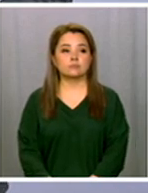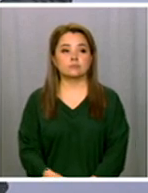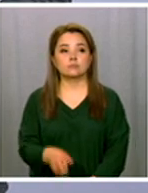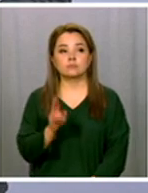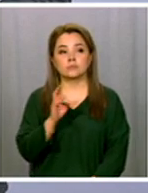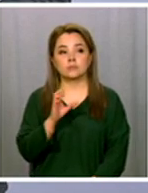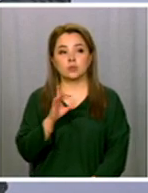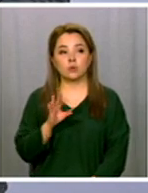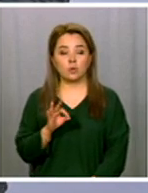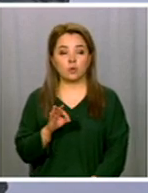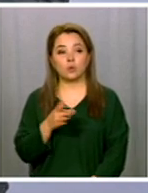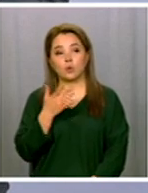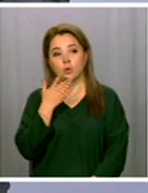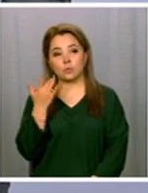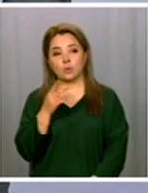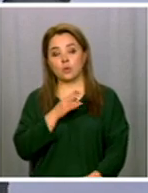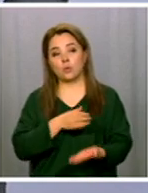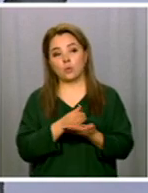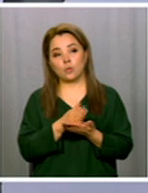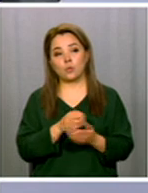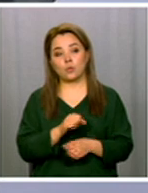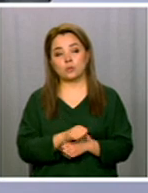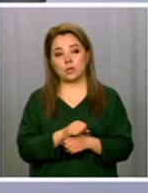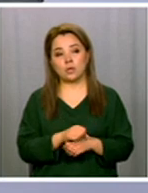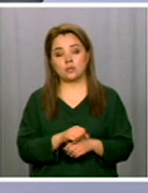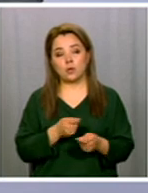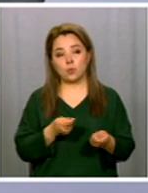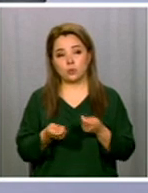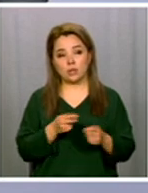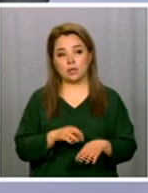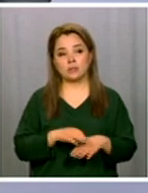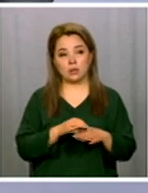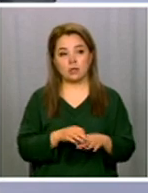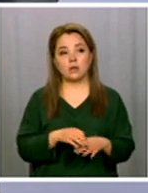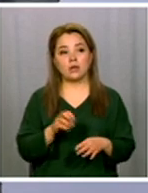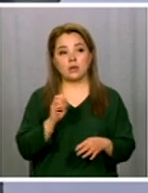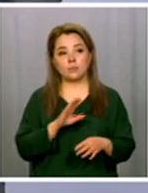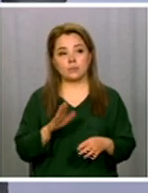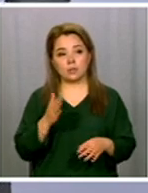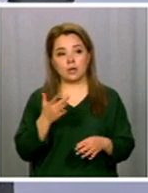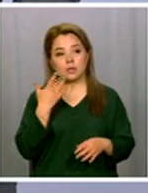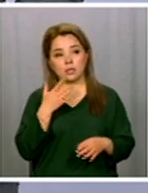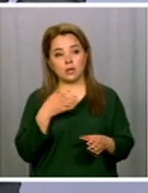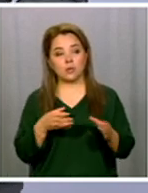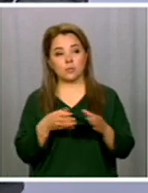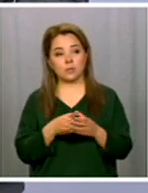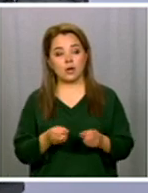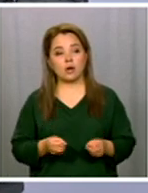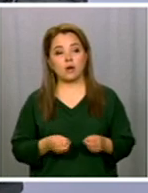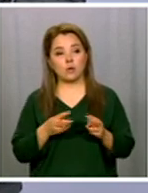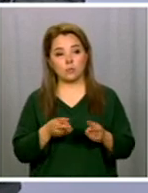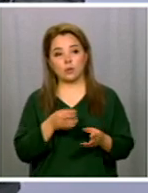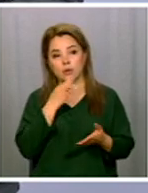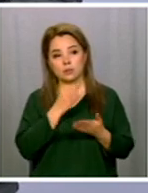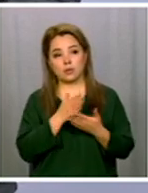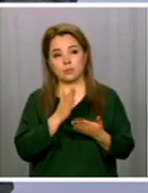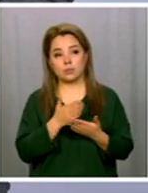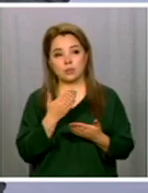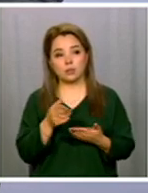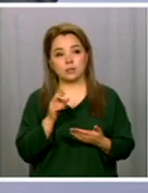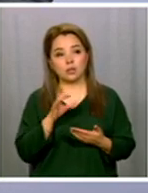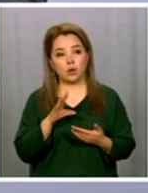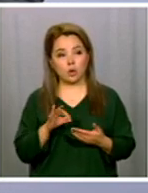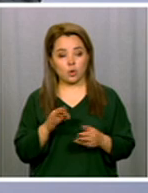Қысырдағы коммунистік қозғалыстардың өсуінен Америка Құрама Штаттары мен Европа негізінен қауіптенді. Өйткені бұл Қысырда